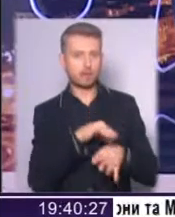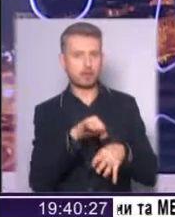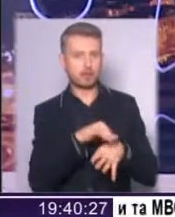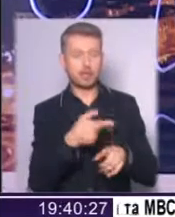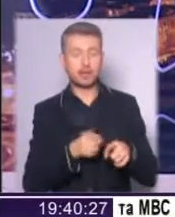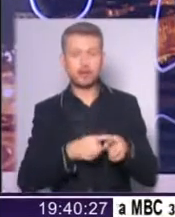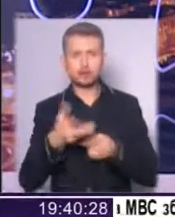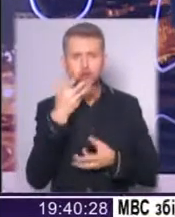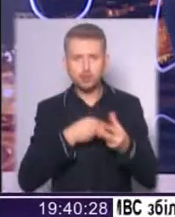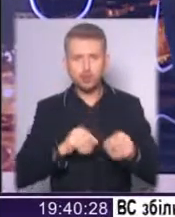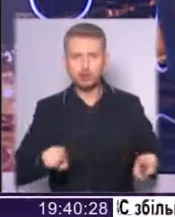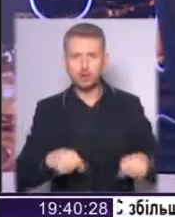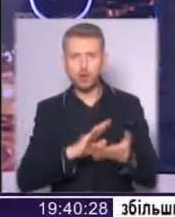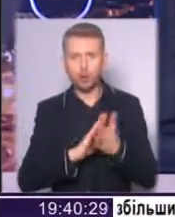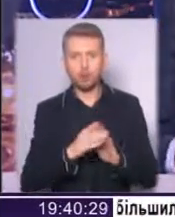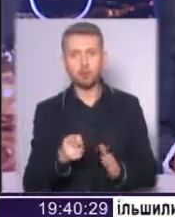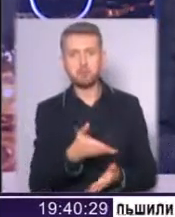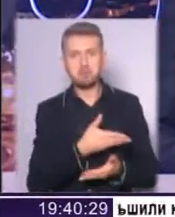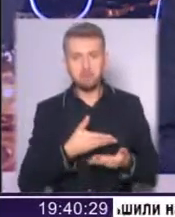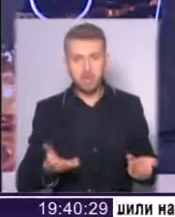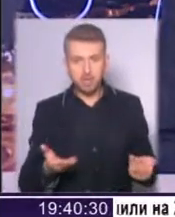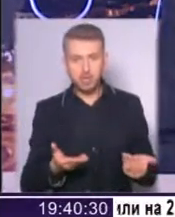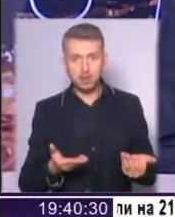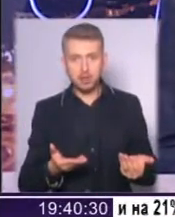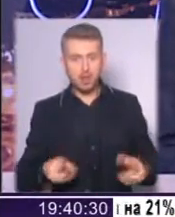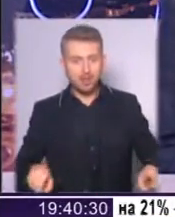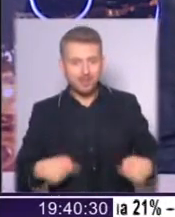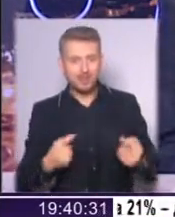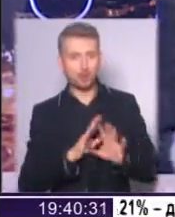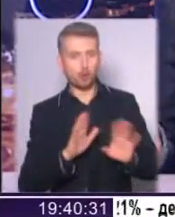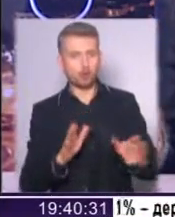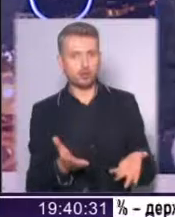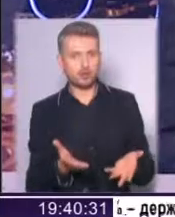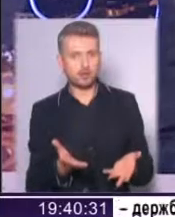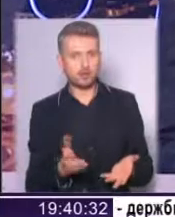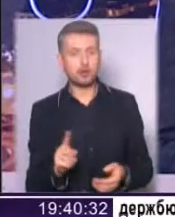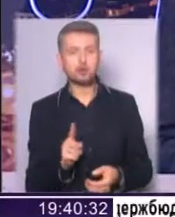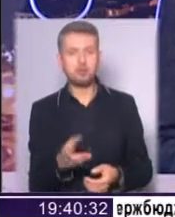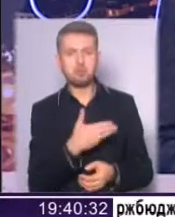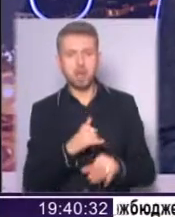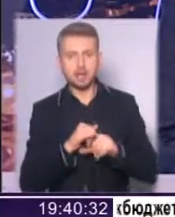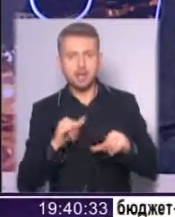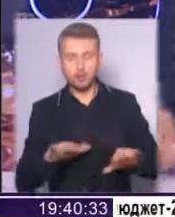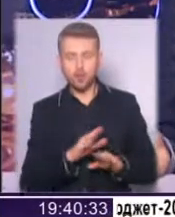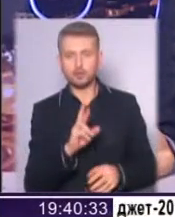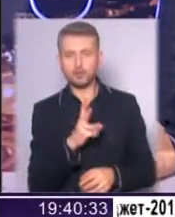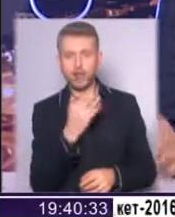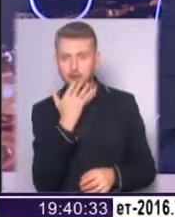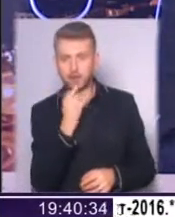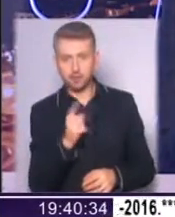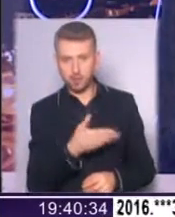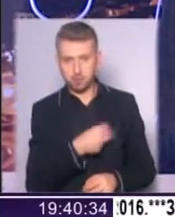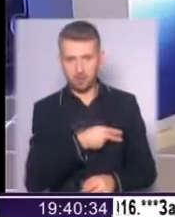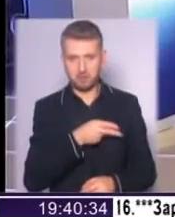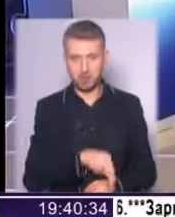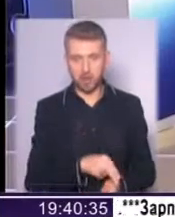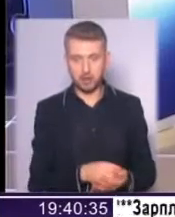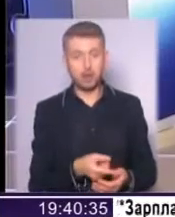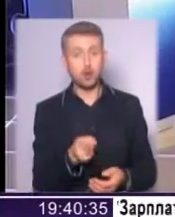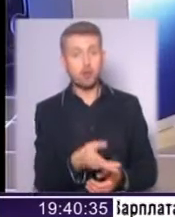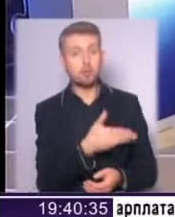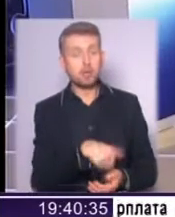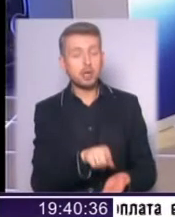вони розуміють, ну вони просто не дають собі ради. Тобто держава не допомагає, не створює умови для того, щоб українці народжували діток. І це теж є біда,